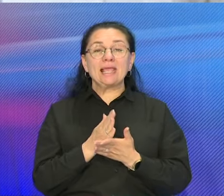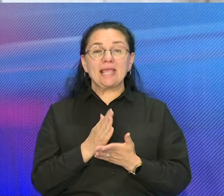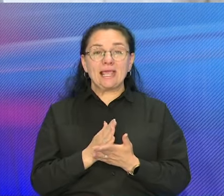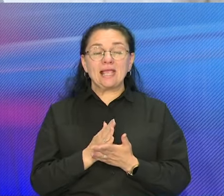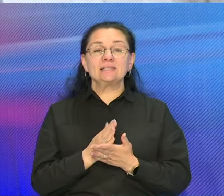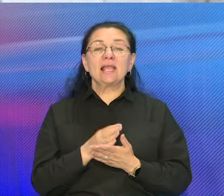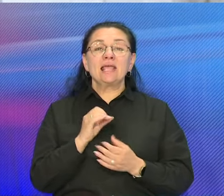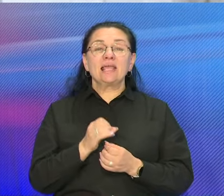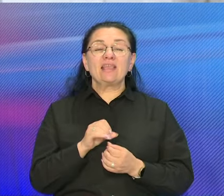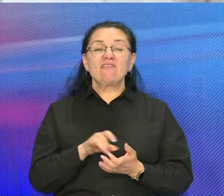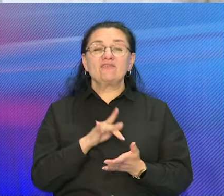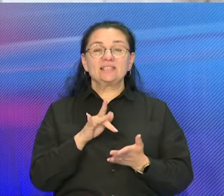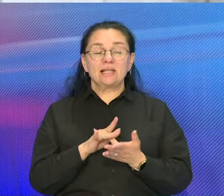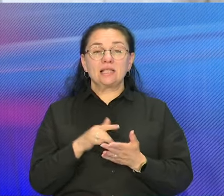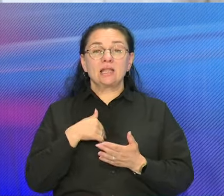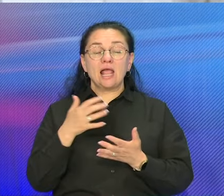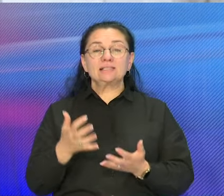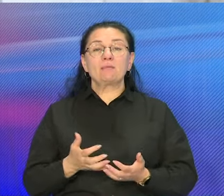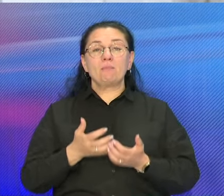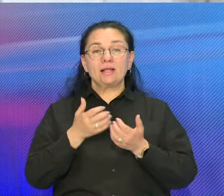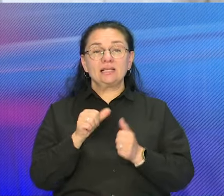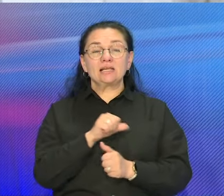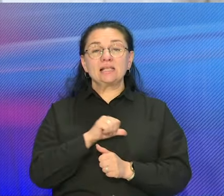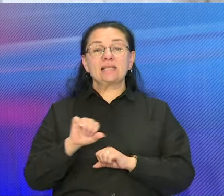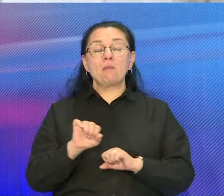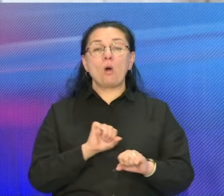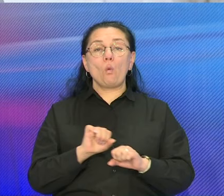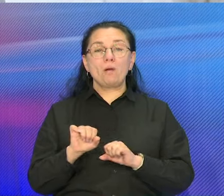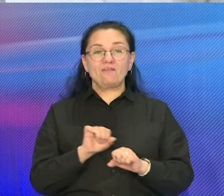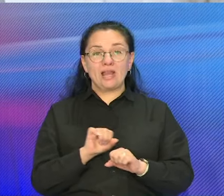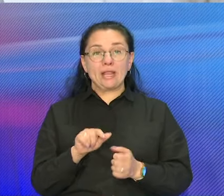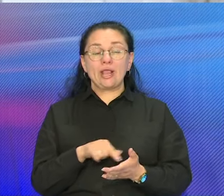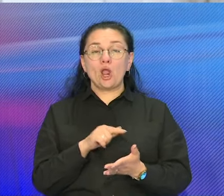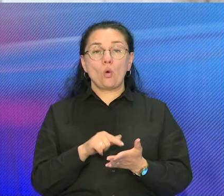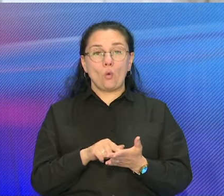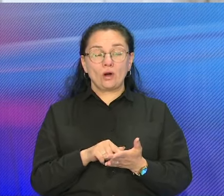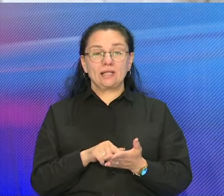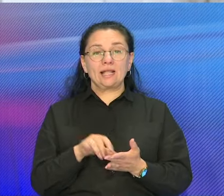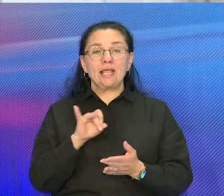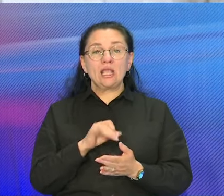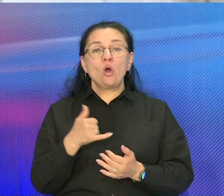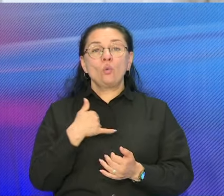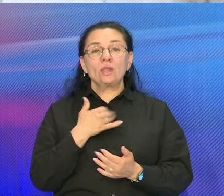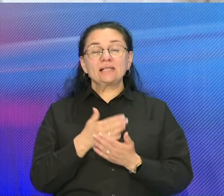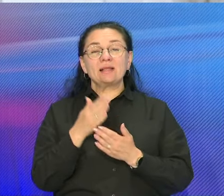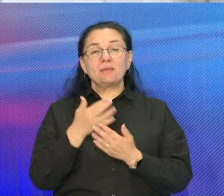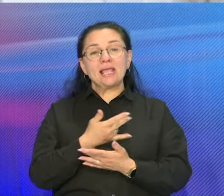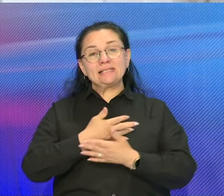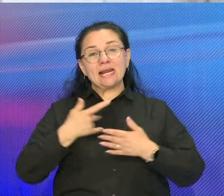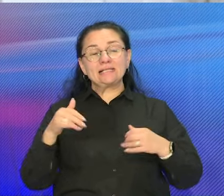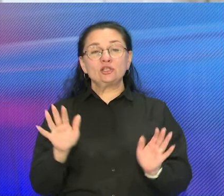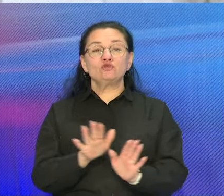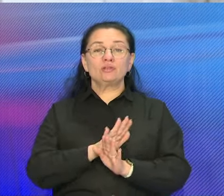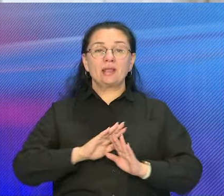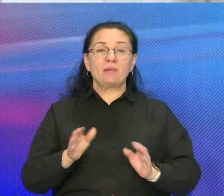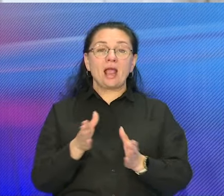КУЛЬТУРЫ У НАС ПАТРЫМОВЫЕ САМОВПРАВЛІННИЕ ГОРДА ДАУГАТОСА У НАС ТАМИЩ АНСАМБЛІ ПЄЩЕ И